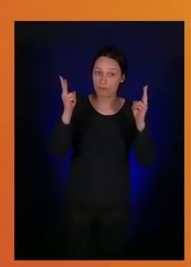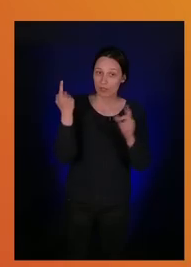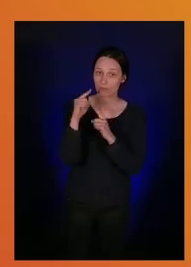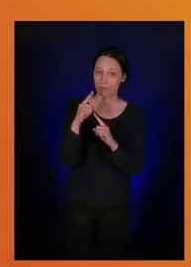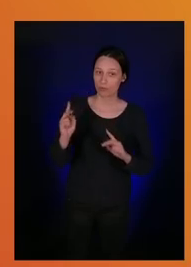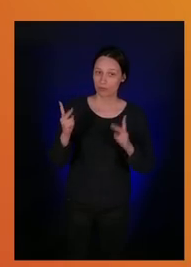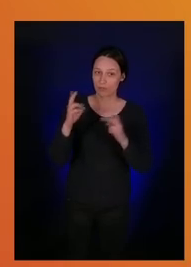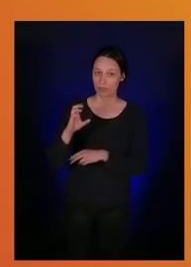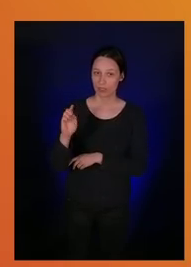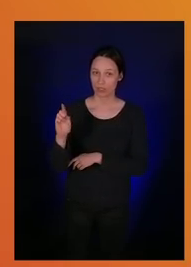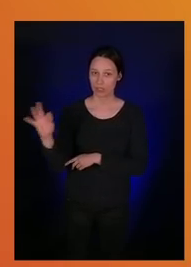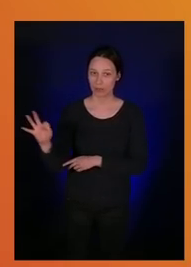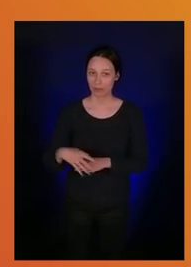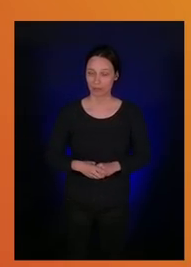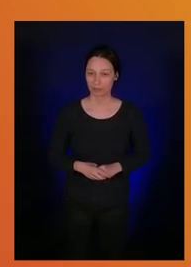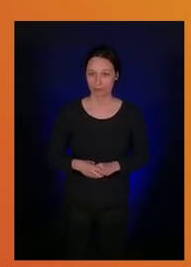et se prépare